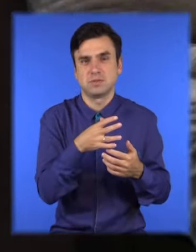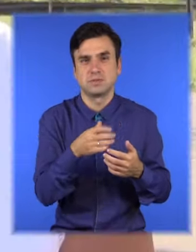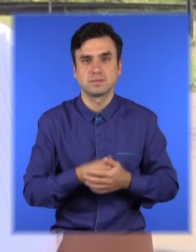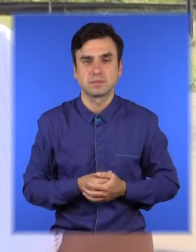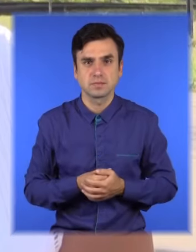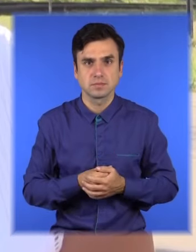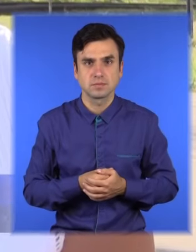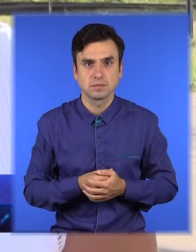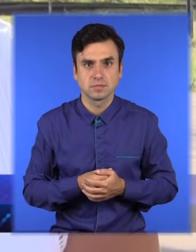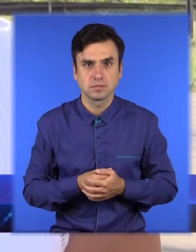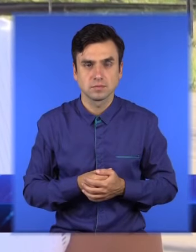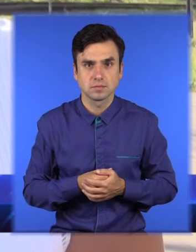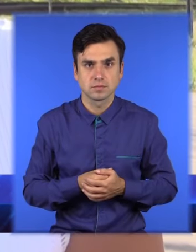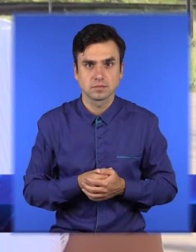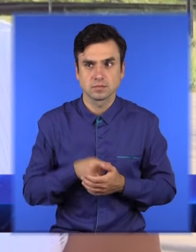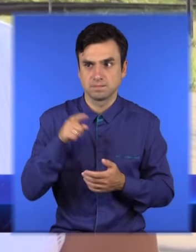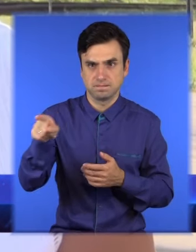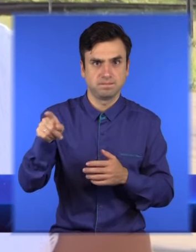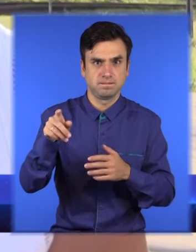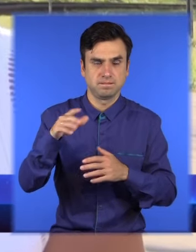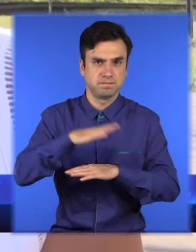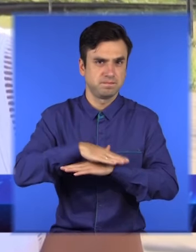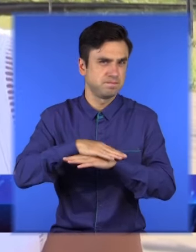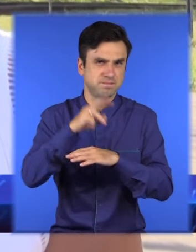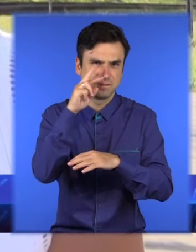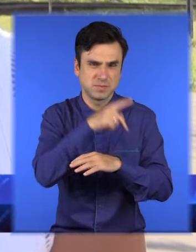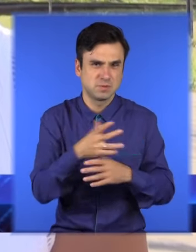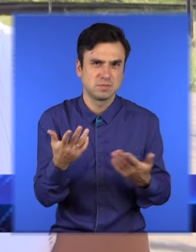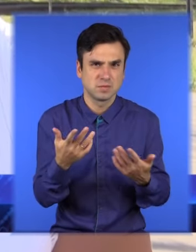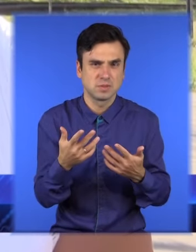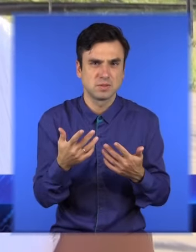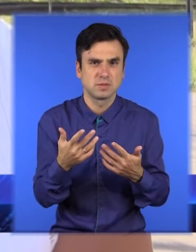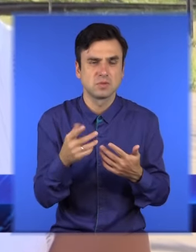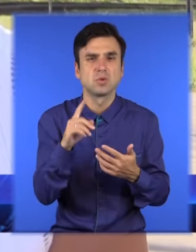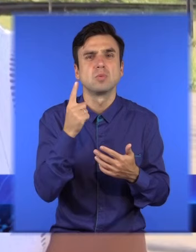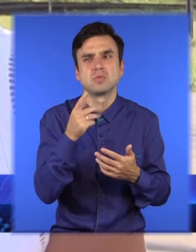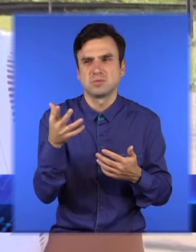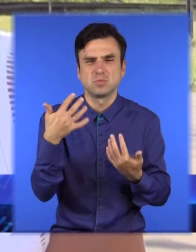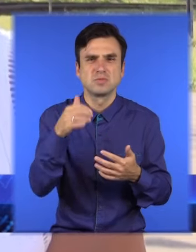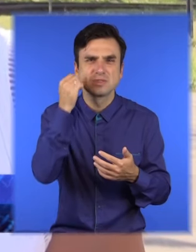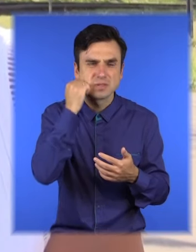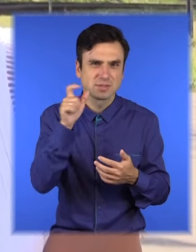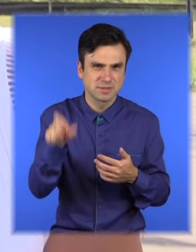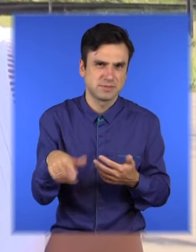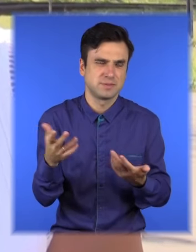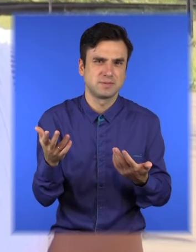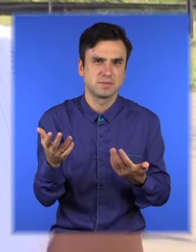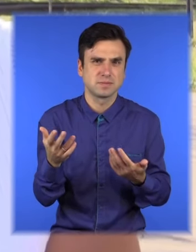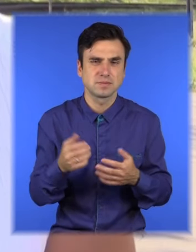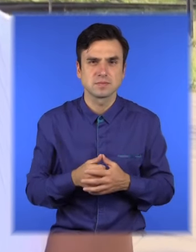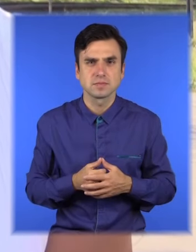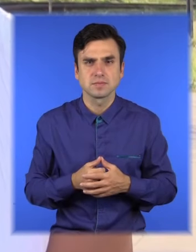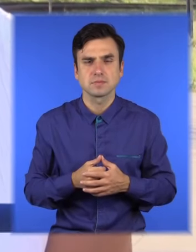кулаки. Вона немножечко неправильно себе повела в связи з тим, що, ну, може, чоловік вже в возрасті,